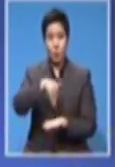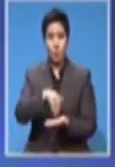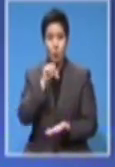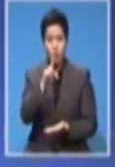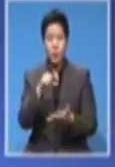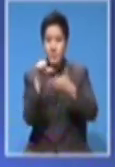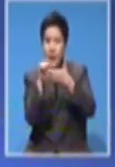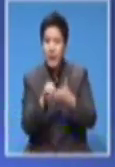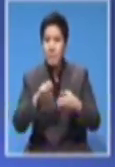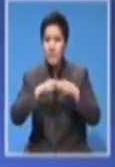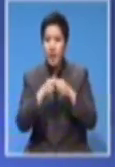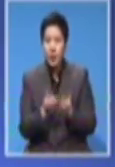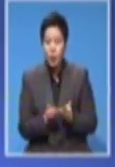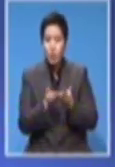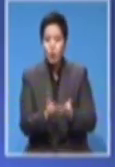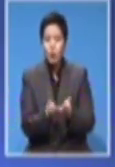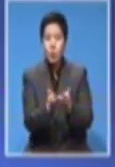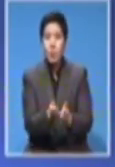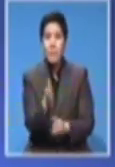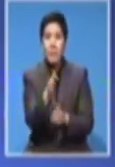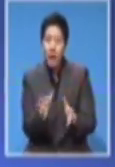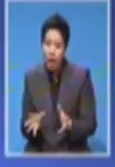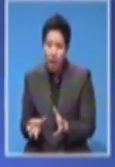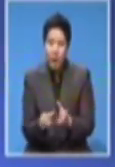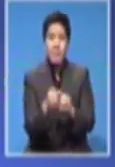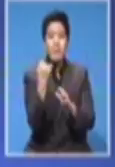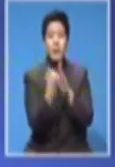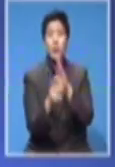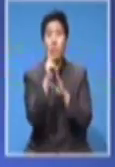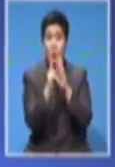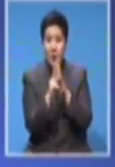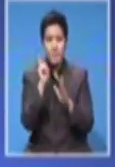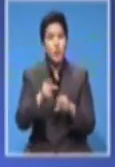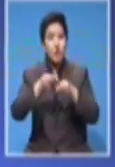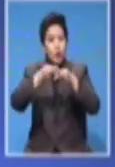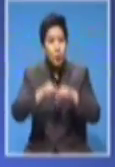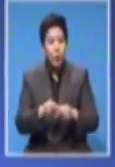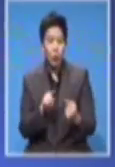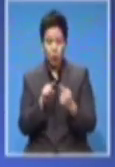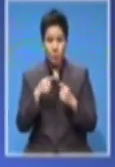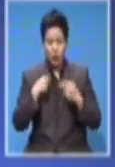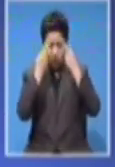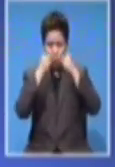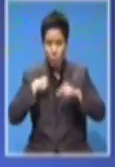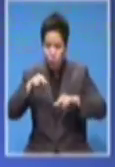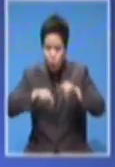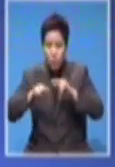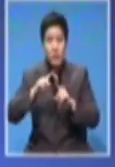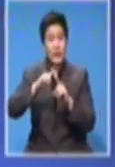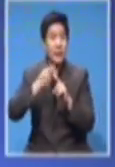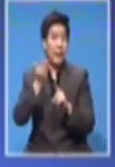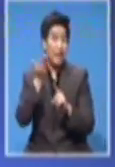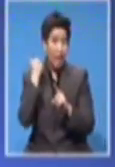หาการทำประมงผิดกฎหมายนะครับสปมพซึ่งเป็นศูนย์เฉพาะกิจขึ้นตรงกับนายกรัฐมนตรีเมื่อต้นเดือนที่ผ่านม